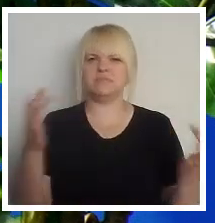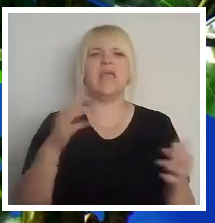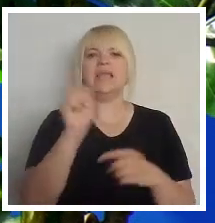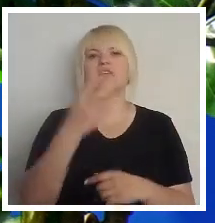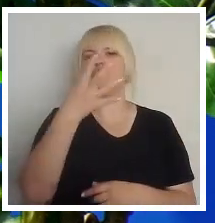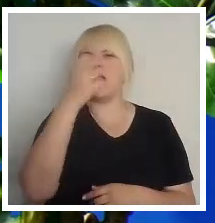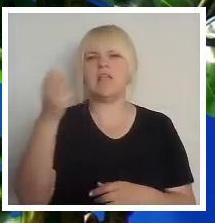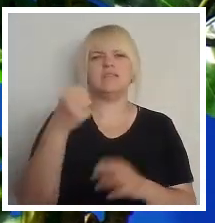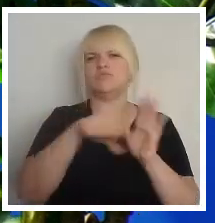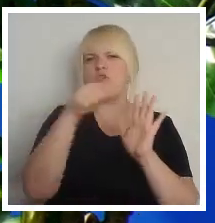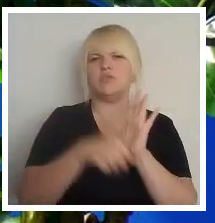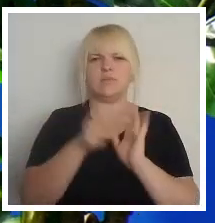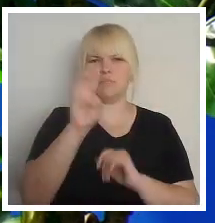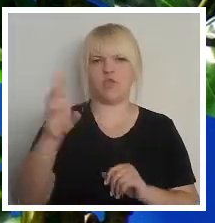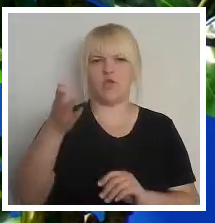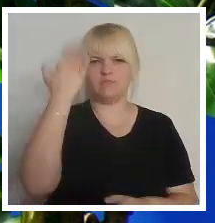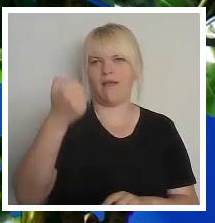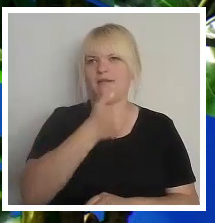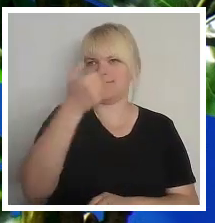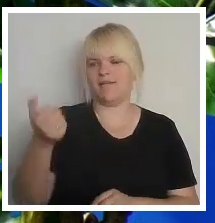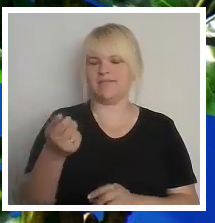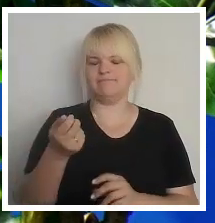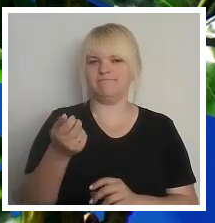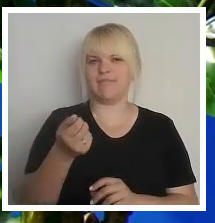416 miljoni pagājušajā gadā. Respektīvi,